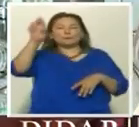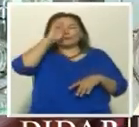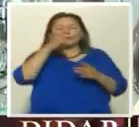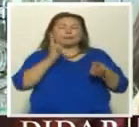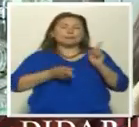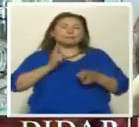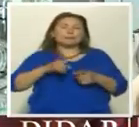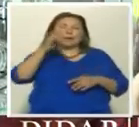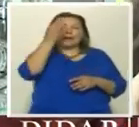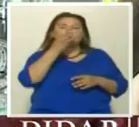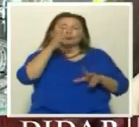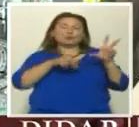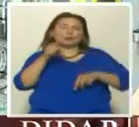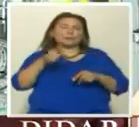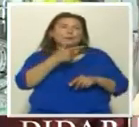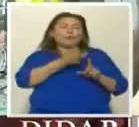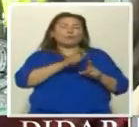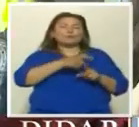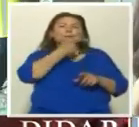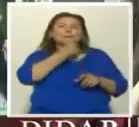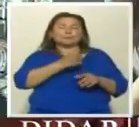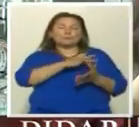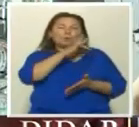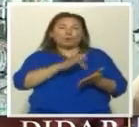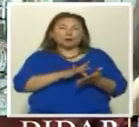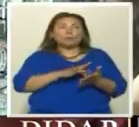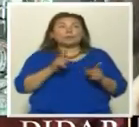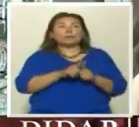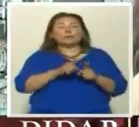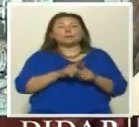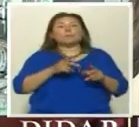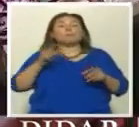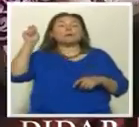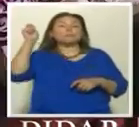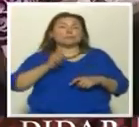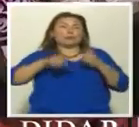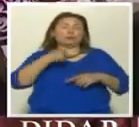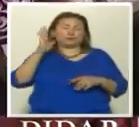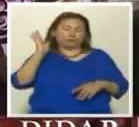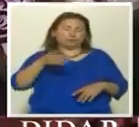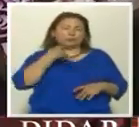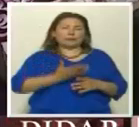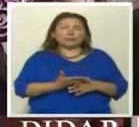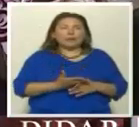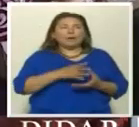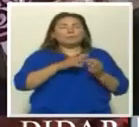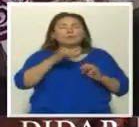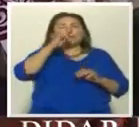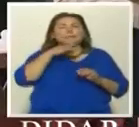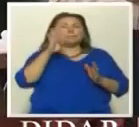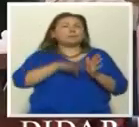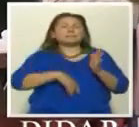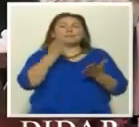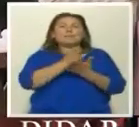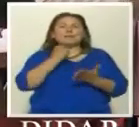самом деле Актау оказался очень красивым городом. Мы будем планировать следующую поездку сюда. Напомним, Казахстан ввел безвизовый режим